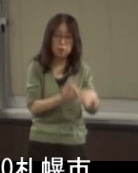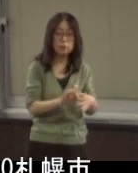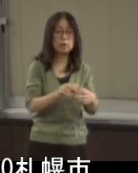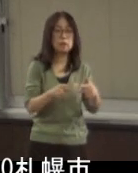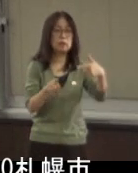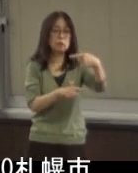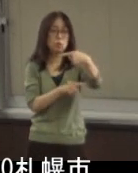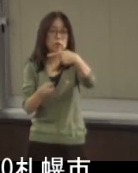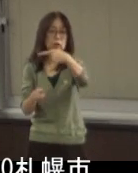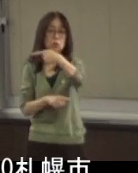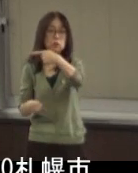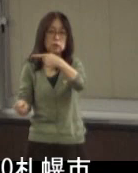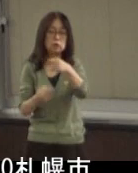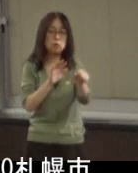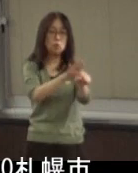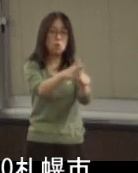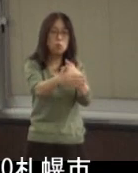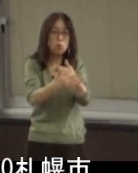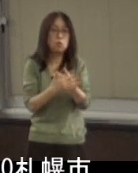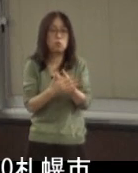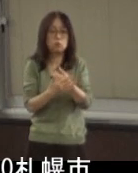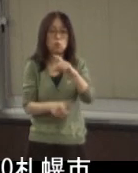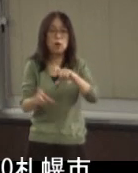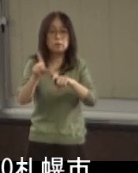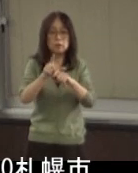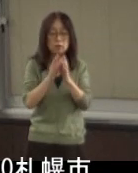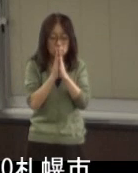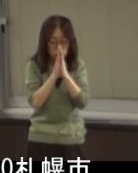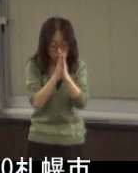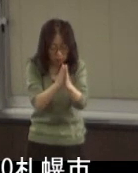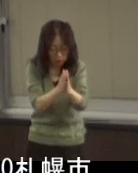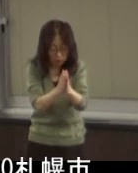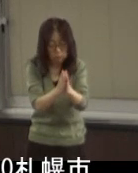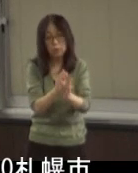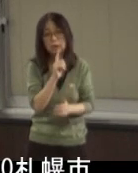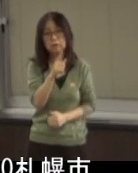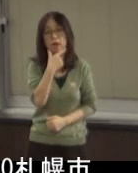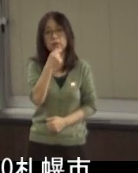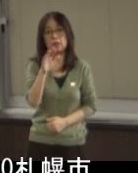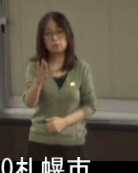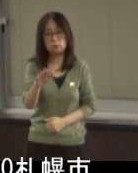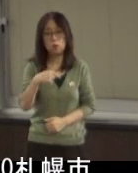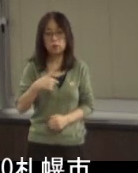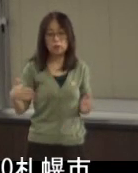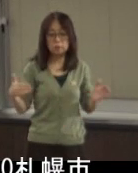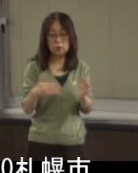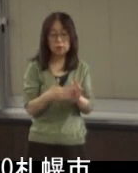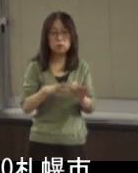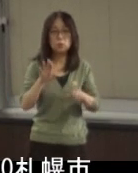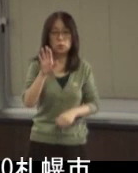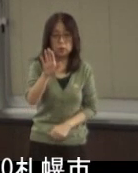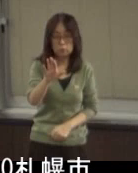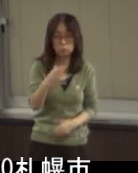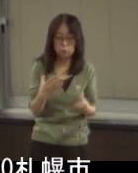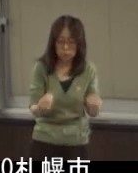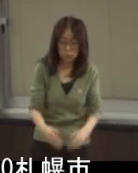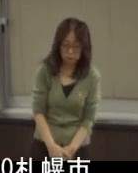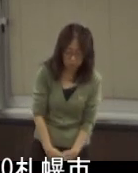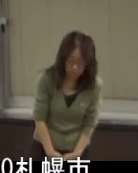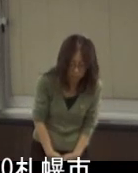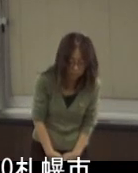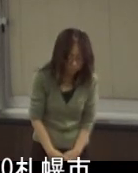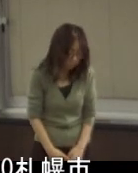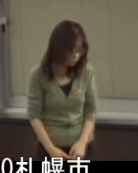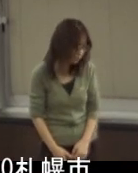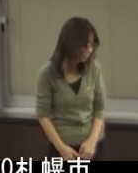のご協力を重ねてお願いを申し上げ次第でございます。で、私からは以上であります。